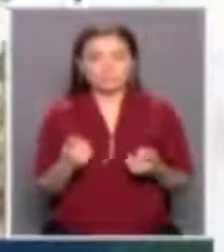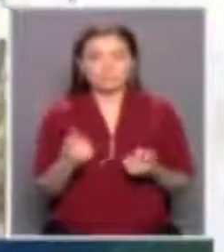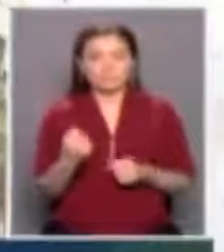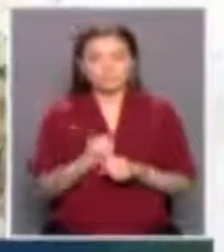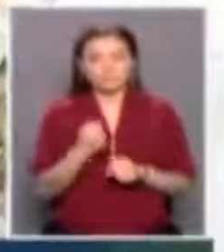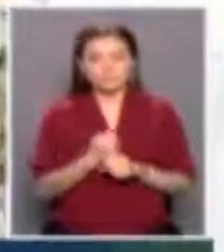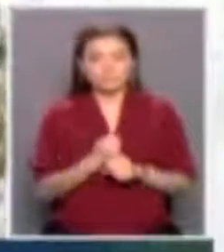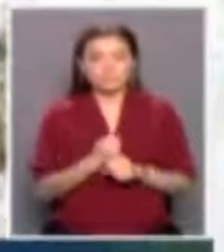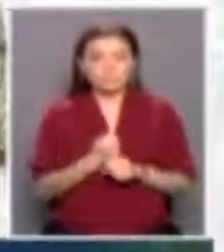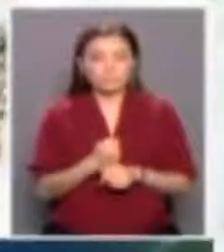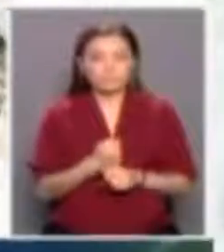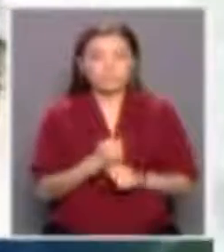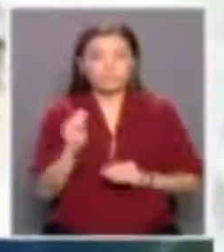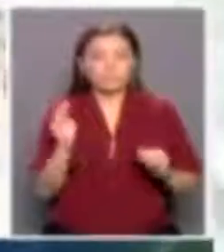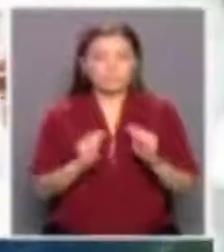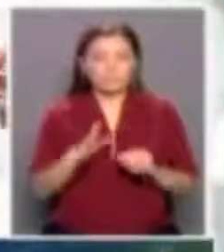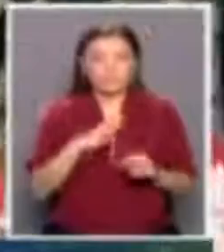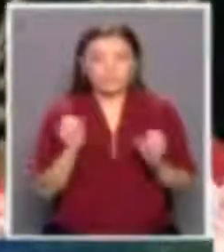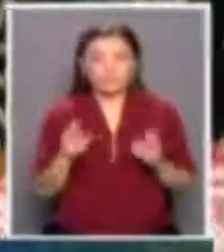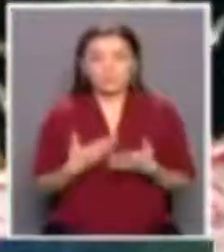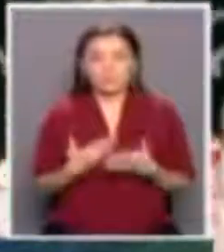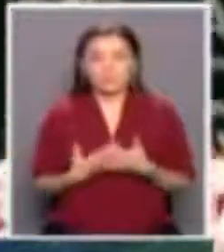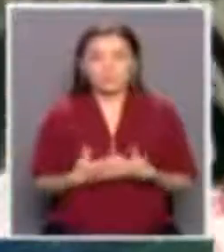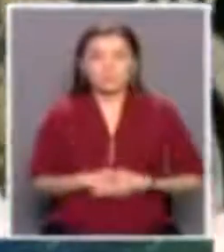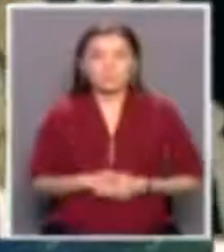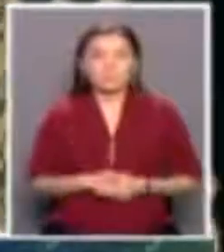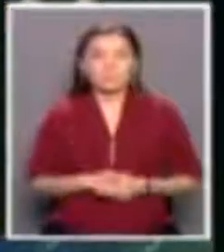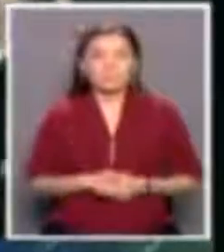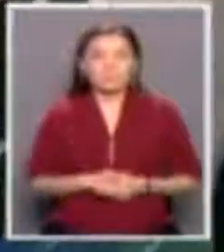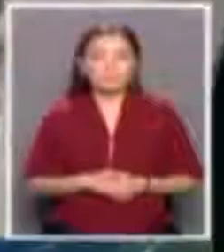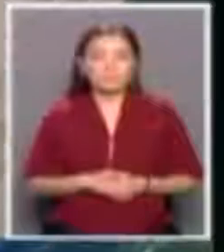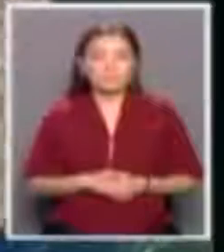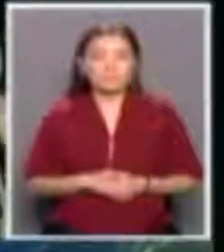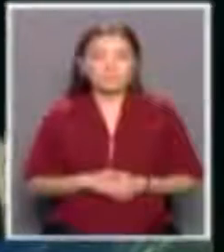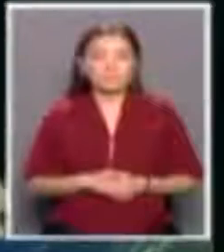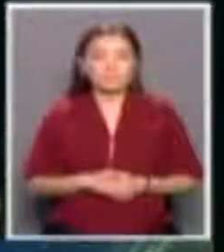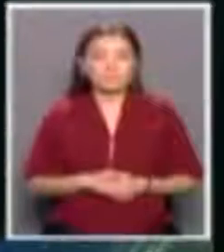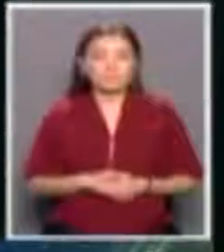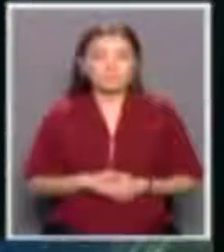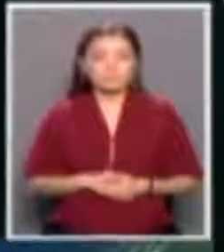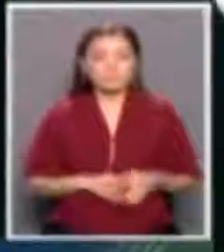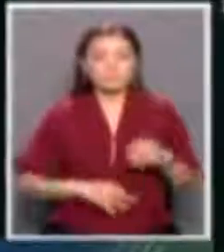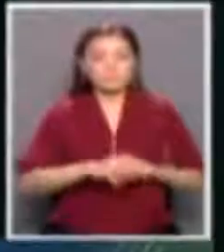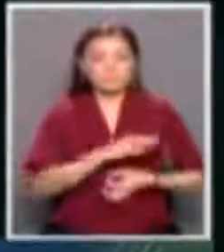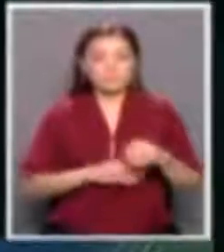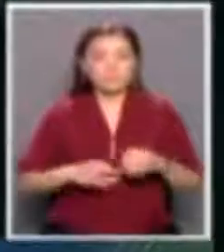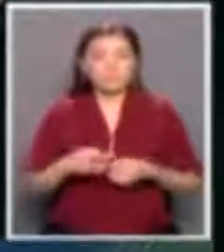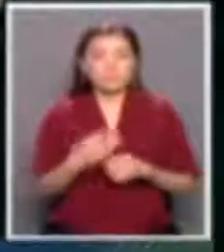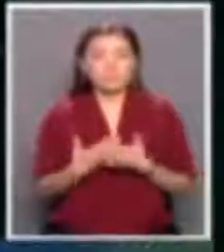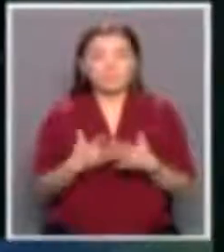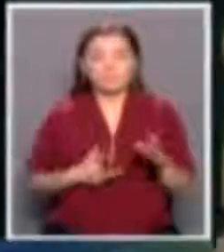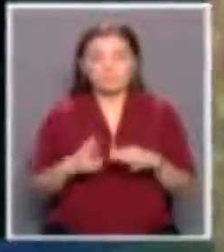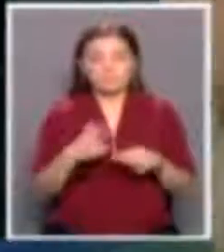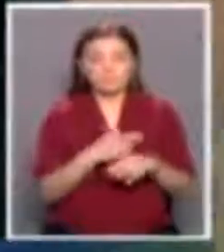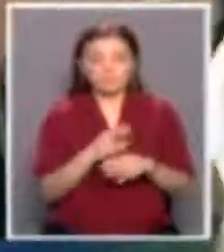тюльден жасадым. Мына тюльден қалай жасаймыз? Мынандай егерде перденің қалдығы болса, ұзынан мынандай қылып